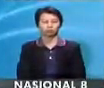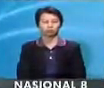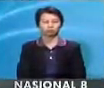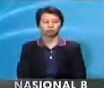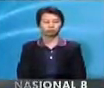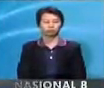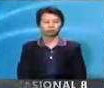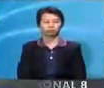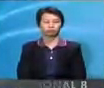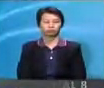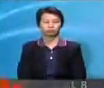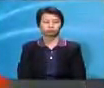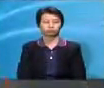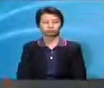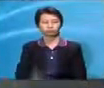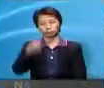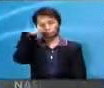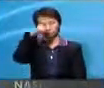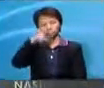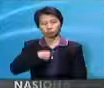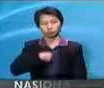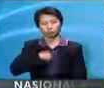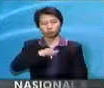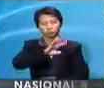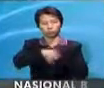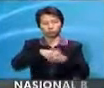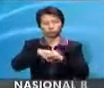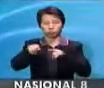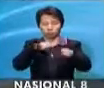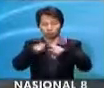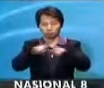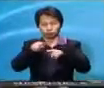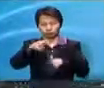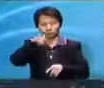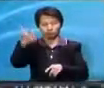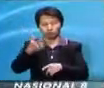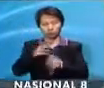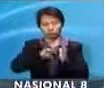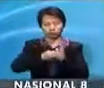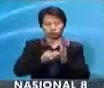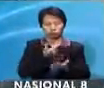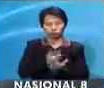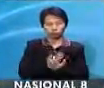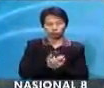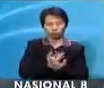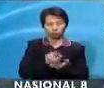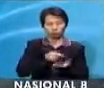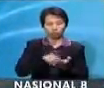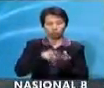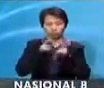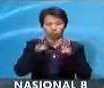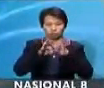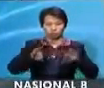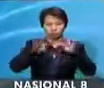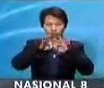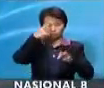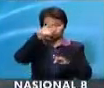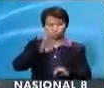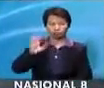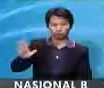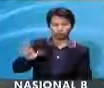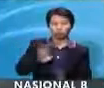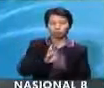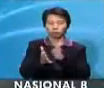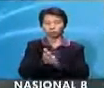Jadi bagi saya macam semua pelumba yang lain, you know, sumber kewangan ni something yang important bagi mereka.